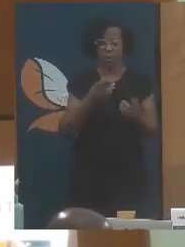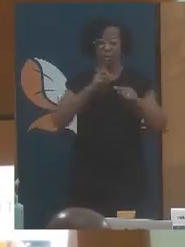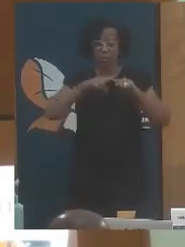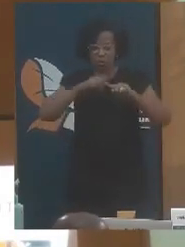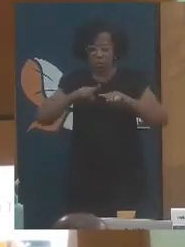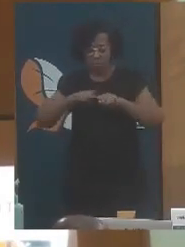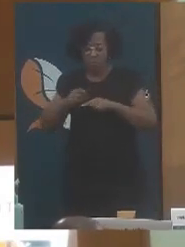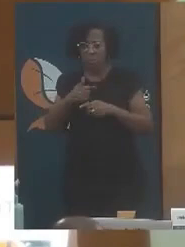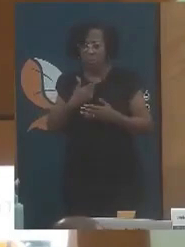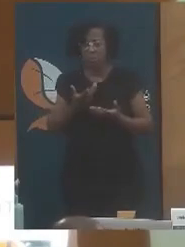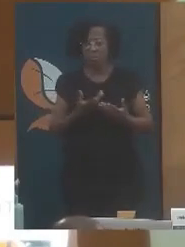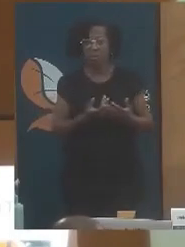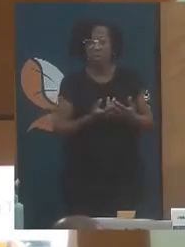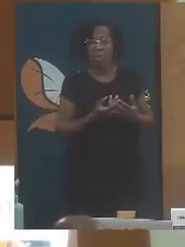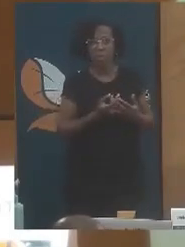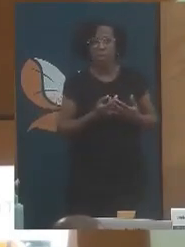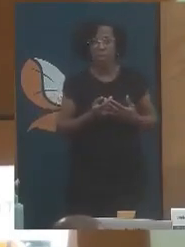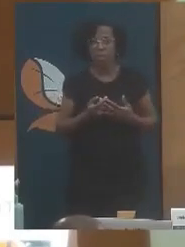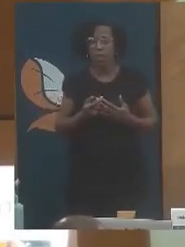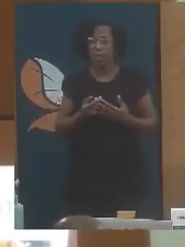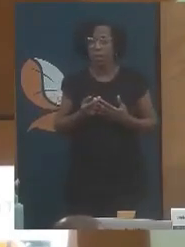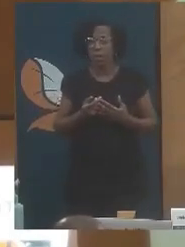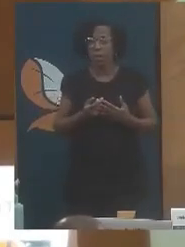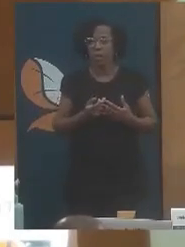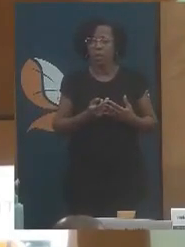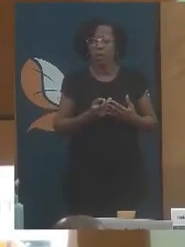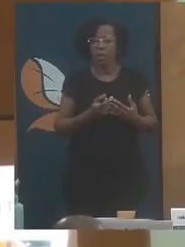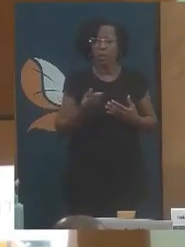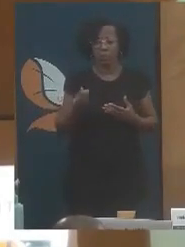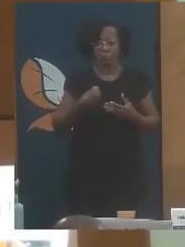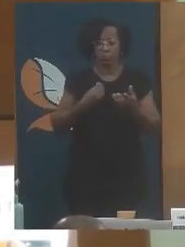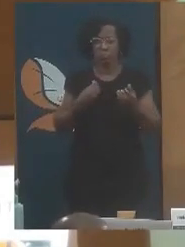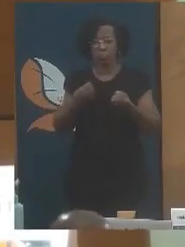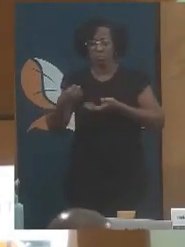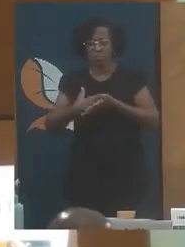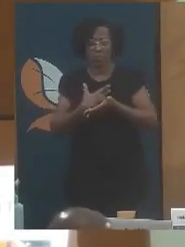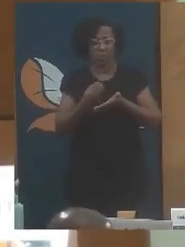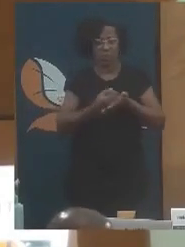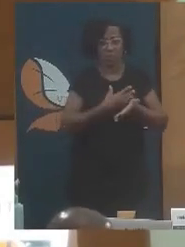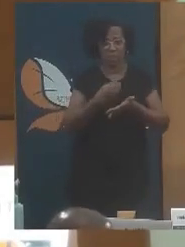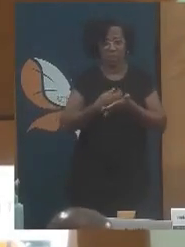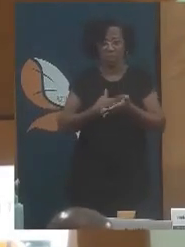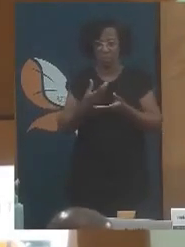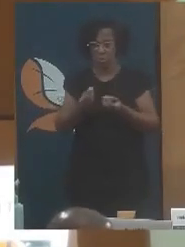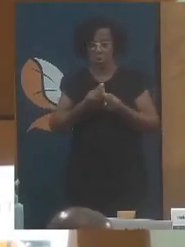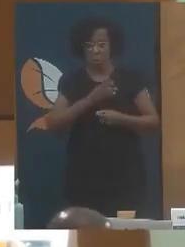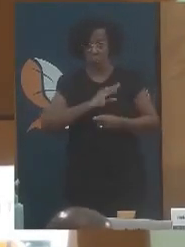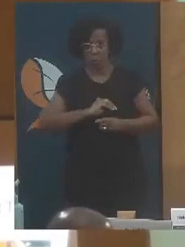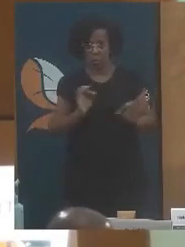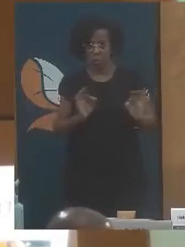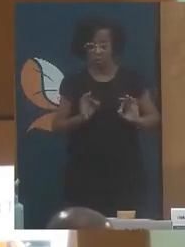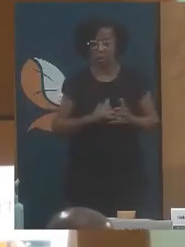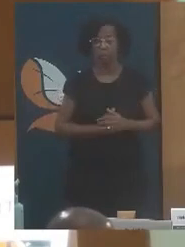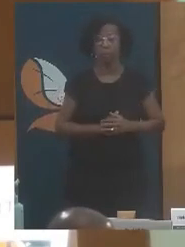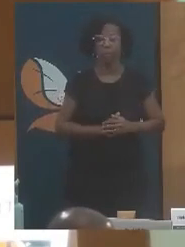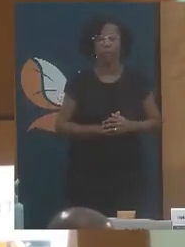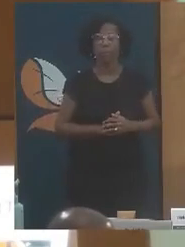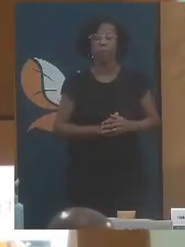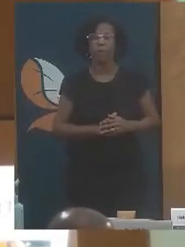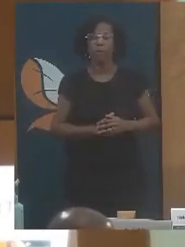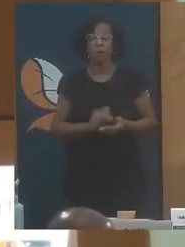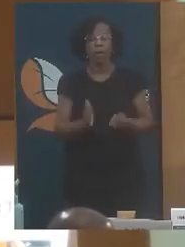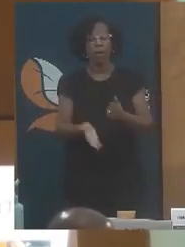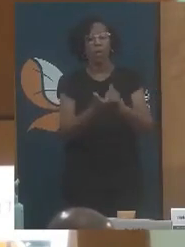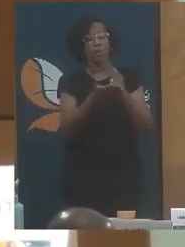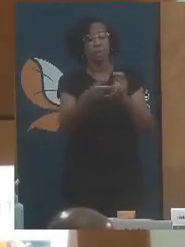choses qui nous parviennent à des informations qui ne sont pas rassurantes. Je rappelle que l'aide sociale à l'enfance